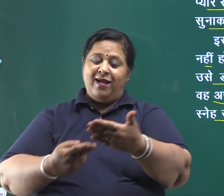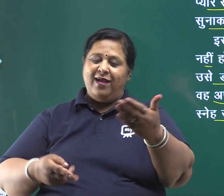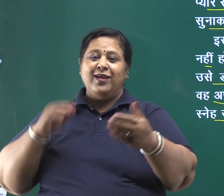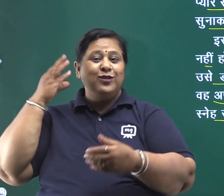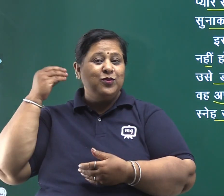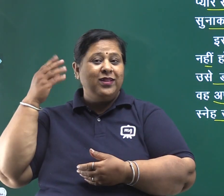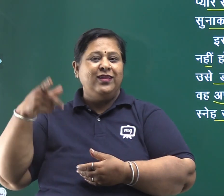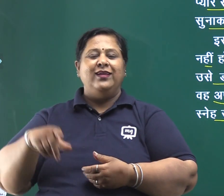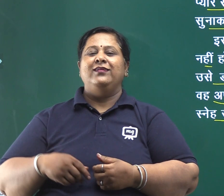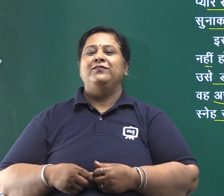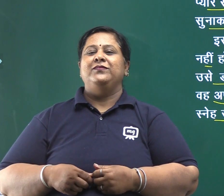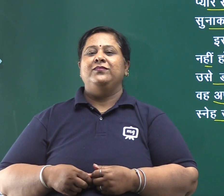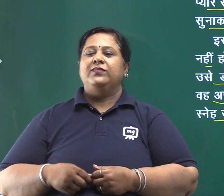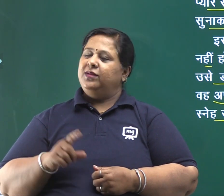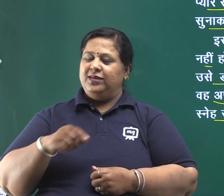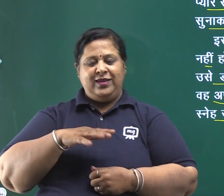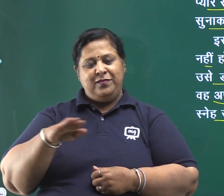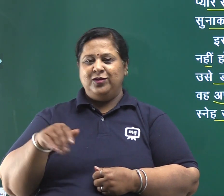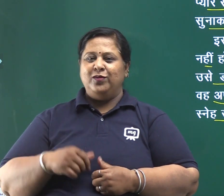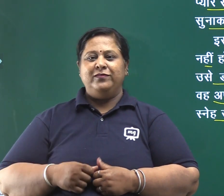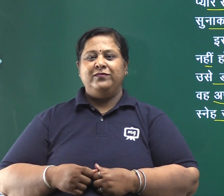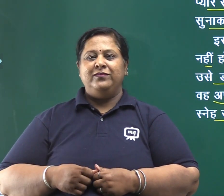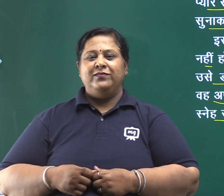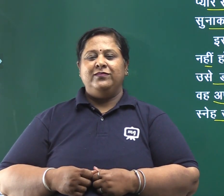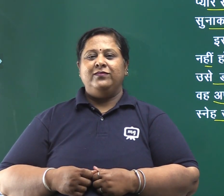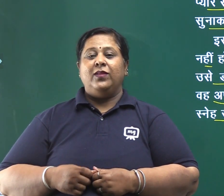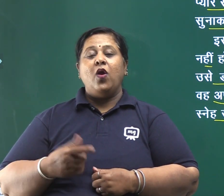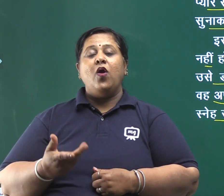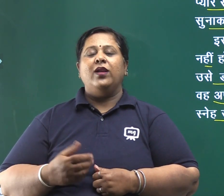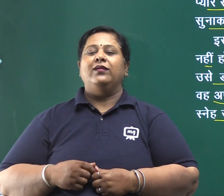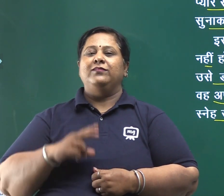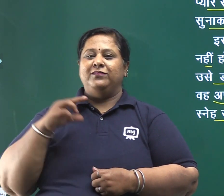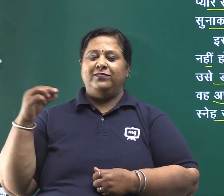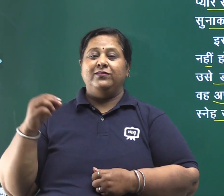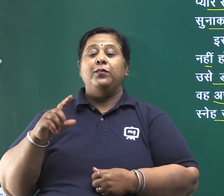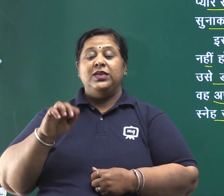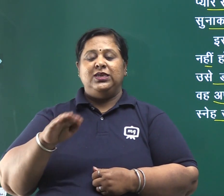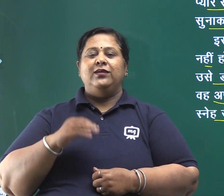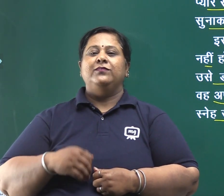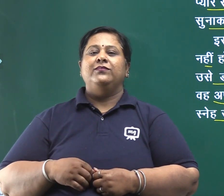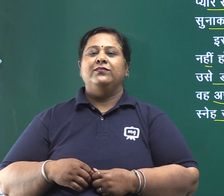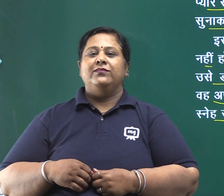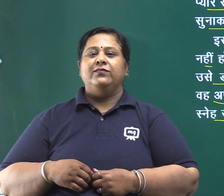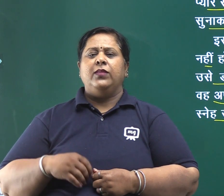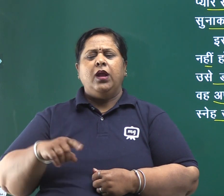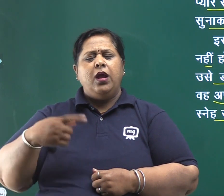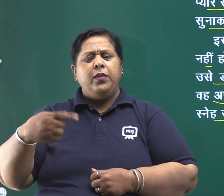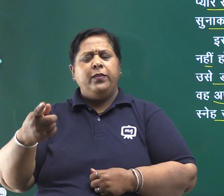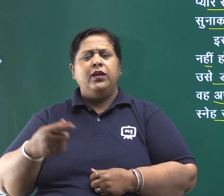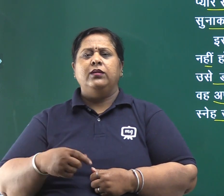है। ठीक है बच्चों, और बच्ची कभी